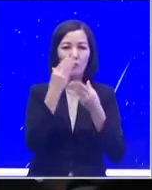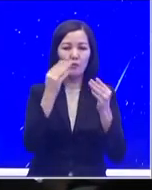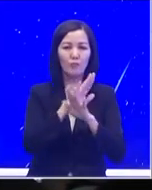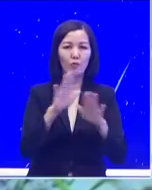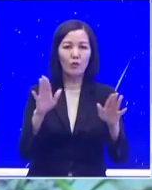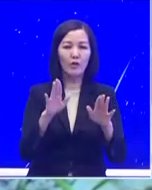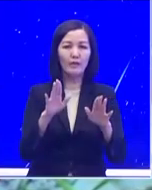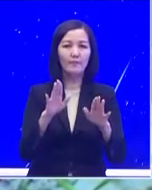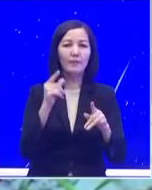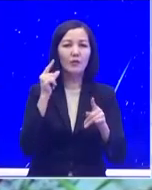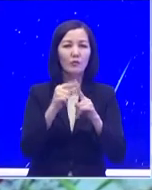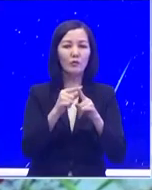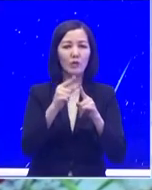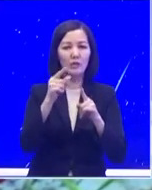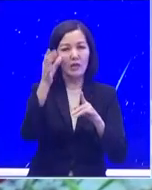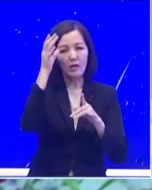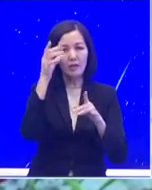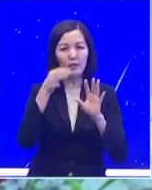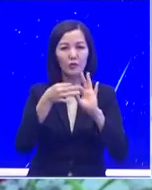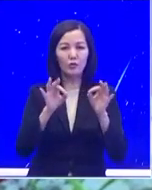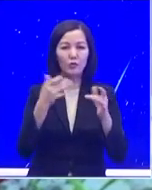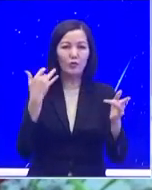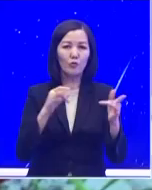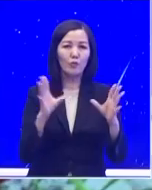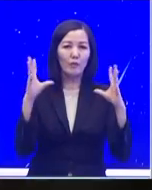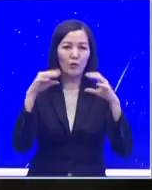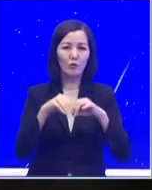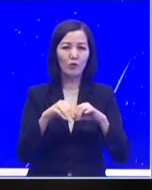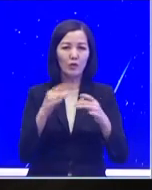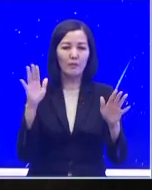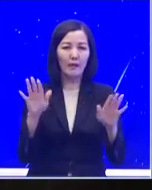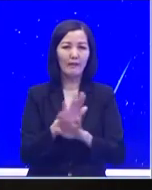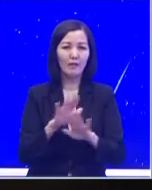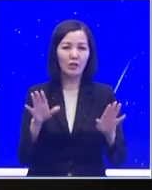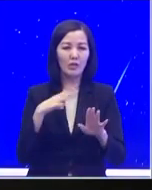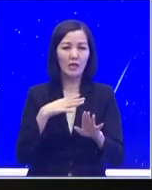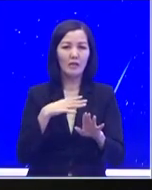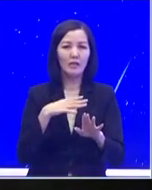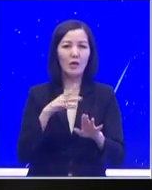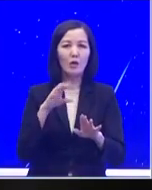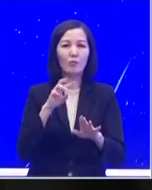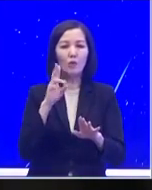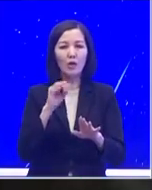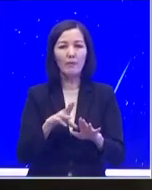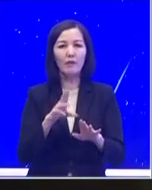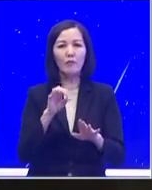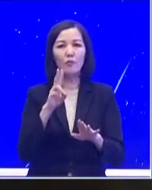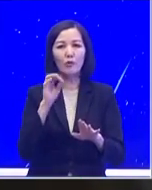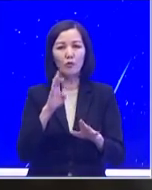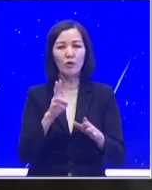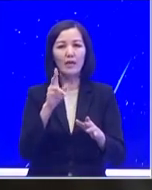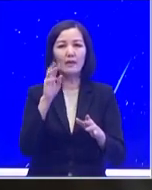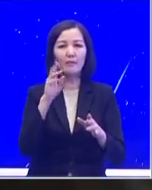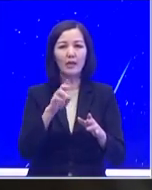бастаған өсиетті термелер орындалып, домбыра үнімен үлесім тапқан әндер шырқалды. Мырзахмет Мұқаманов, Өмірғұлай Ниязов,